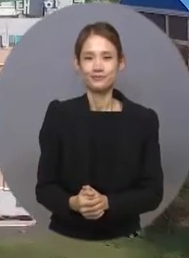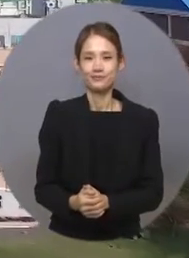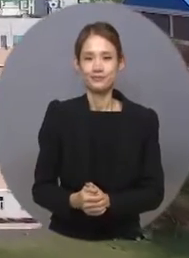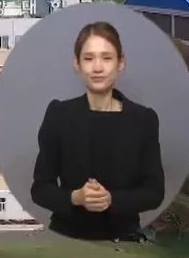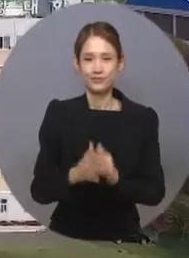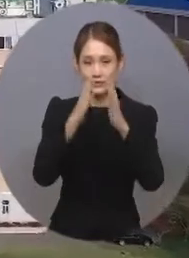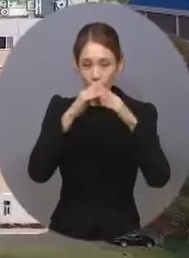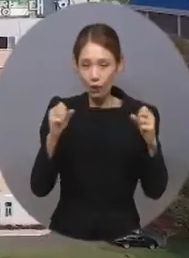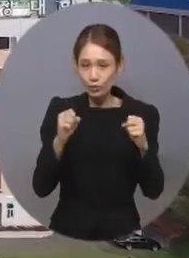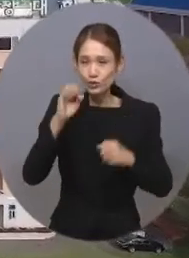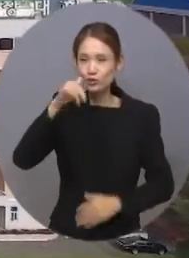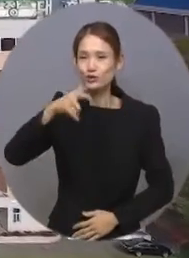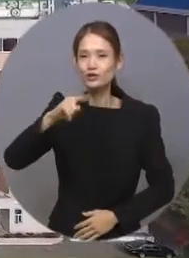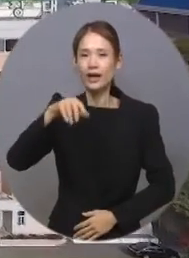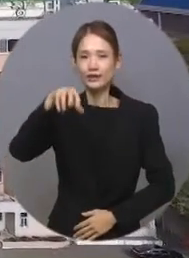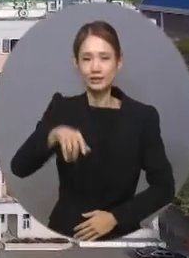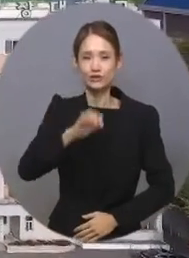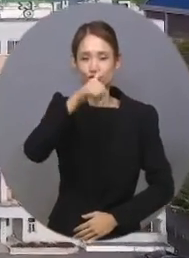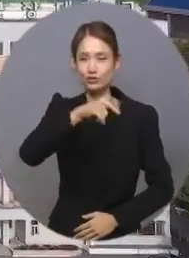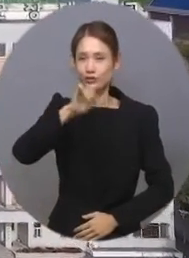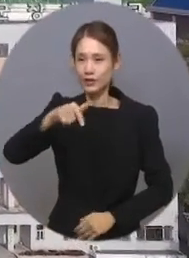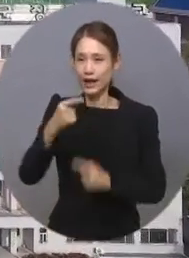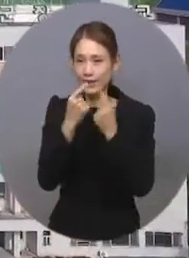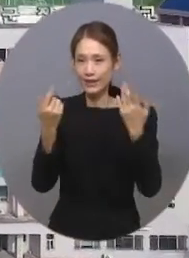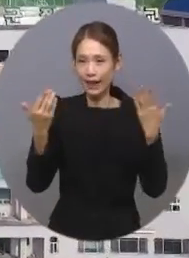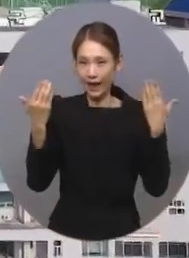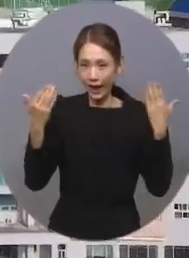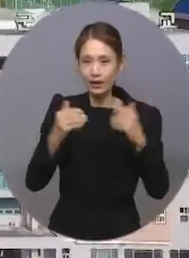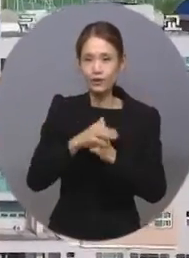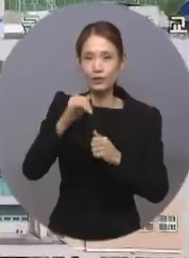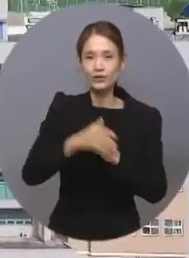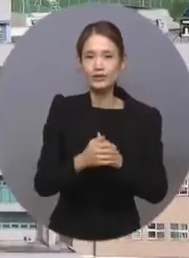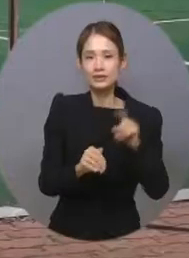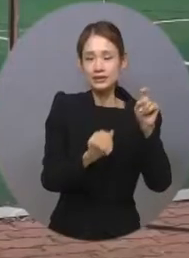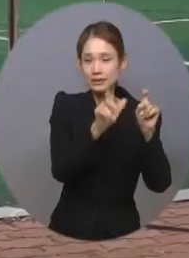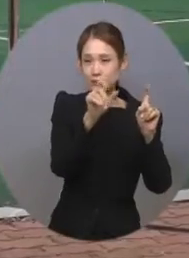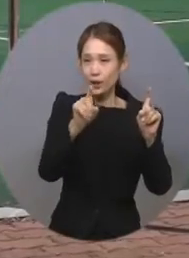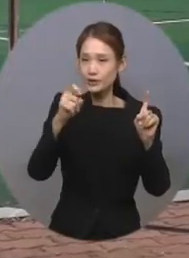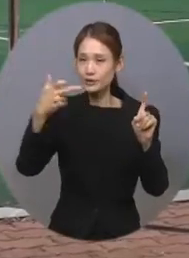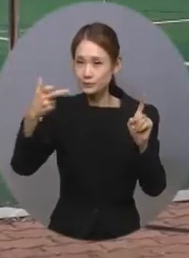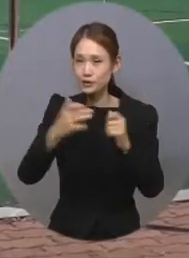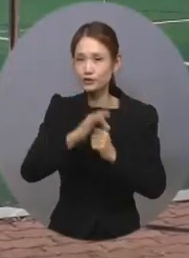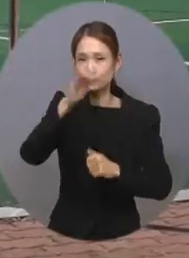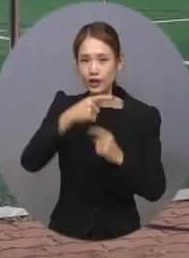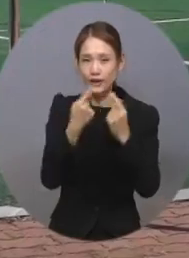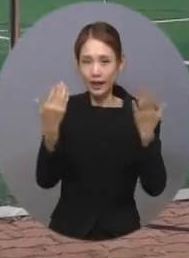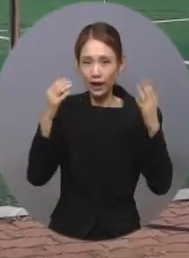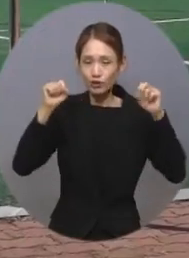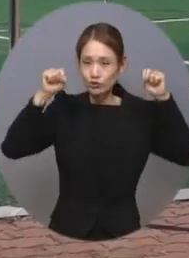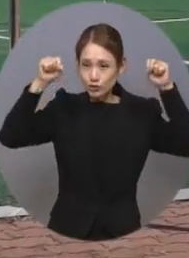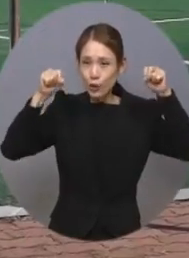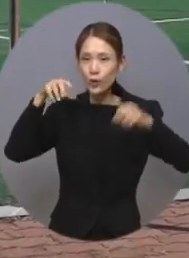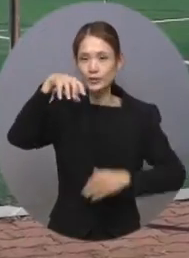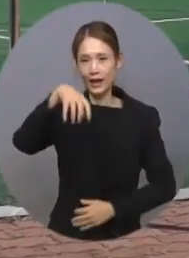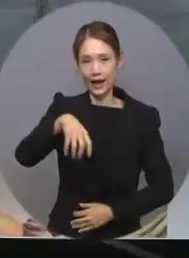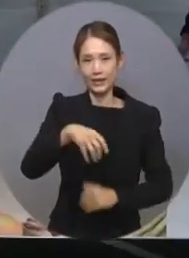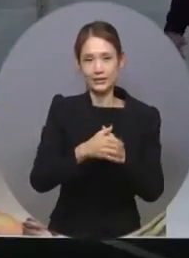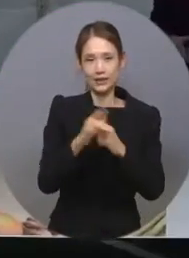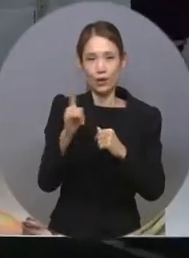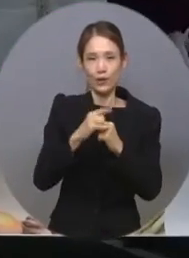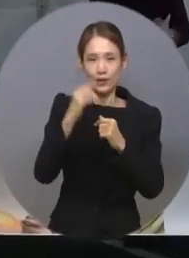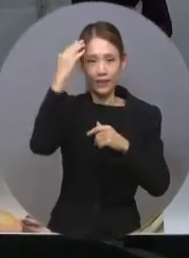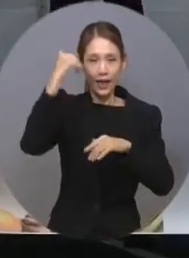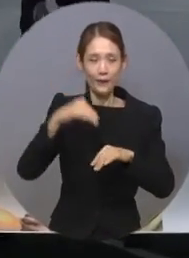전북 군산시에 위치한 군장대학교는 지난 11월 17일 군장대학교 운동장에서 대한민국